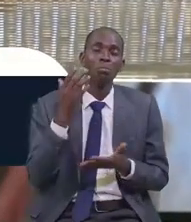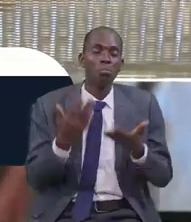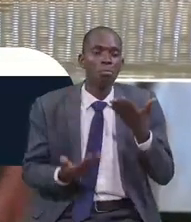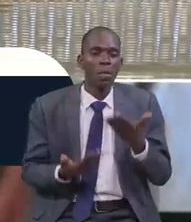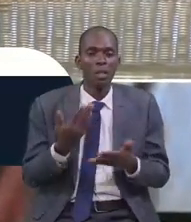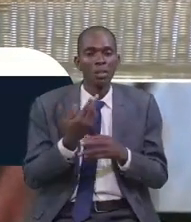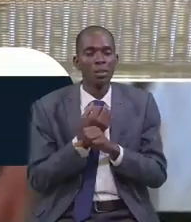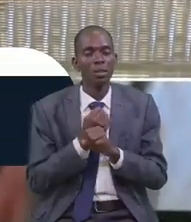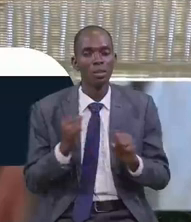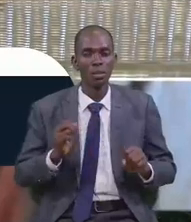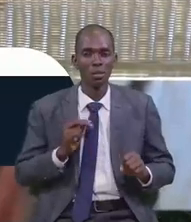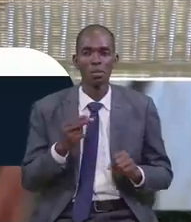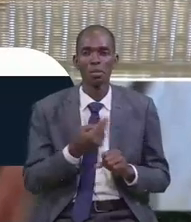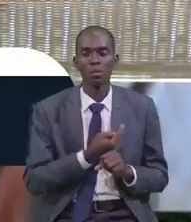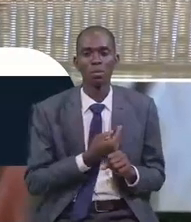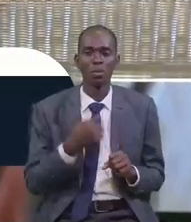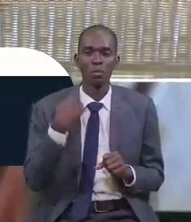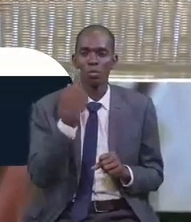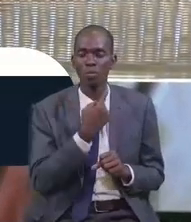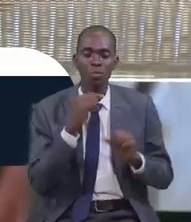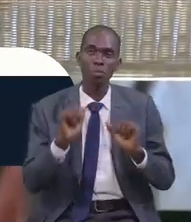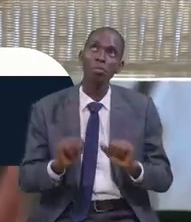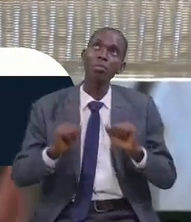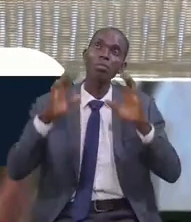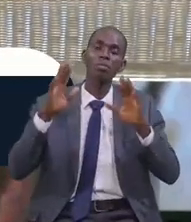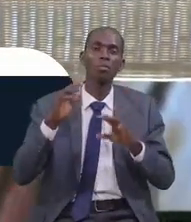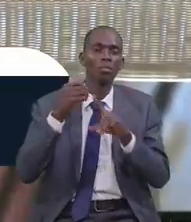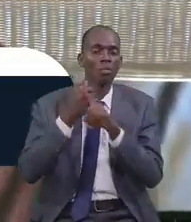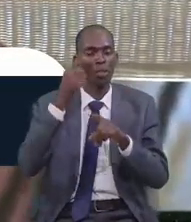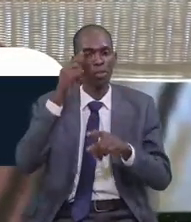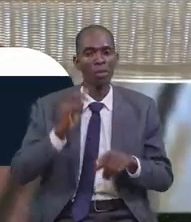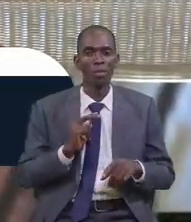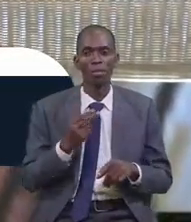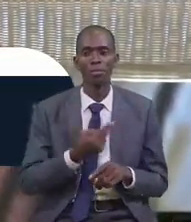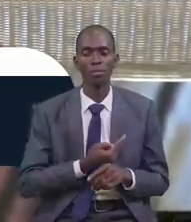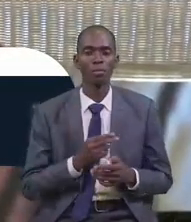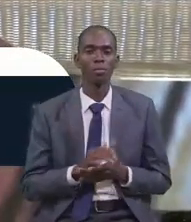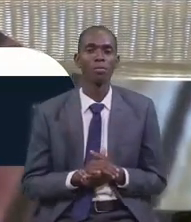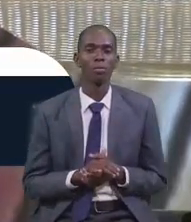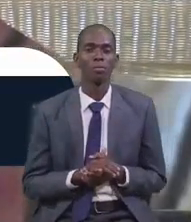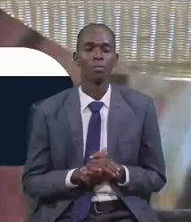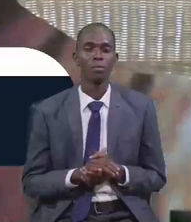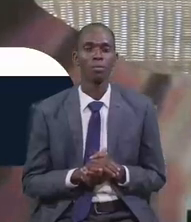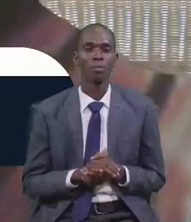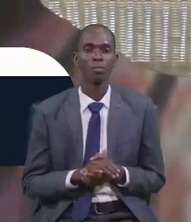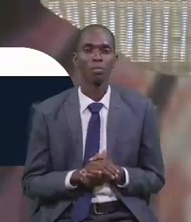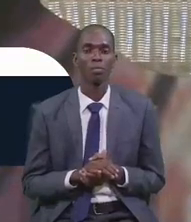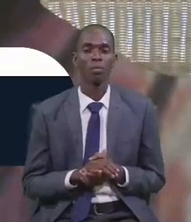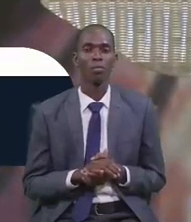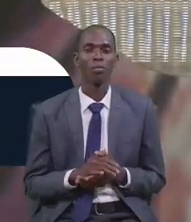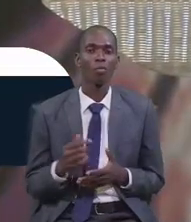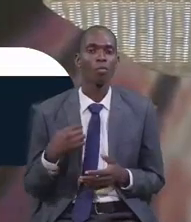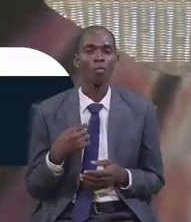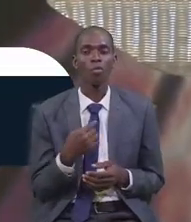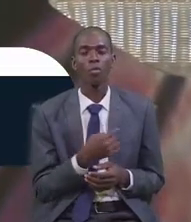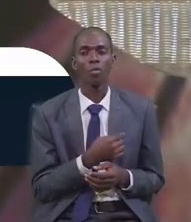iniquité. Qui s'est donné lui-même pour nous. Maintenant, il ne s'est pas donné lui-même pour